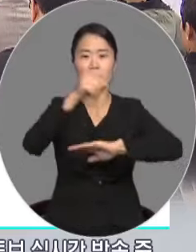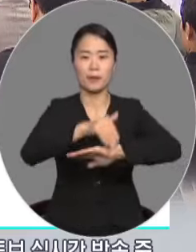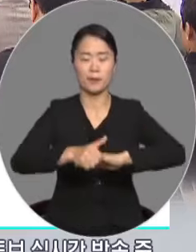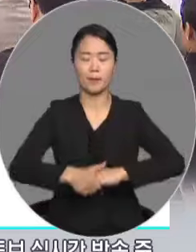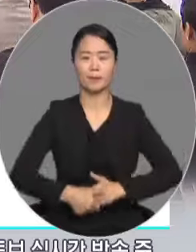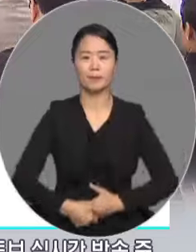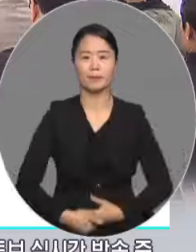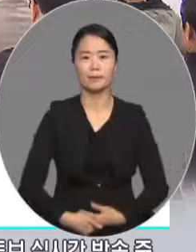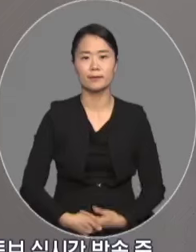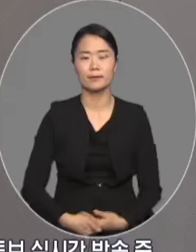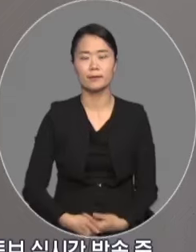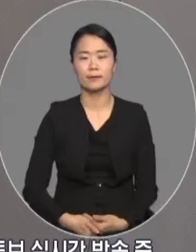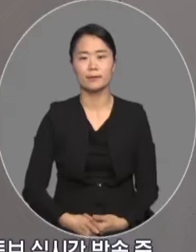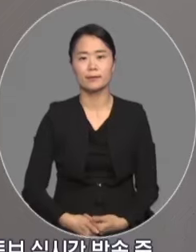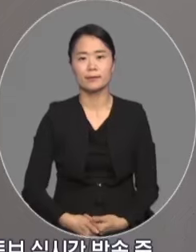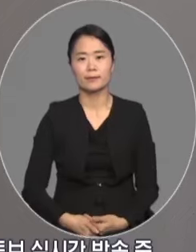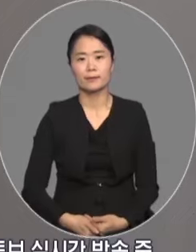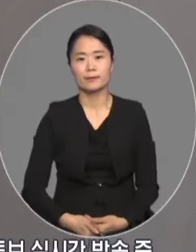기자입니다.